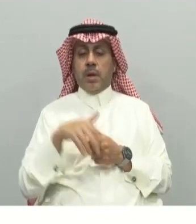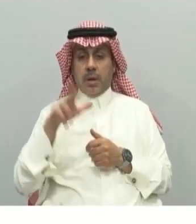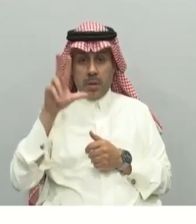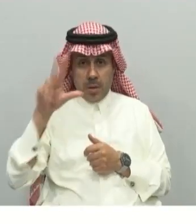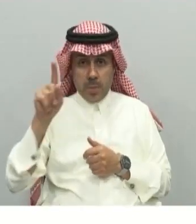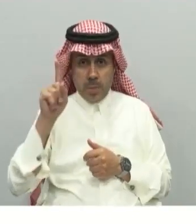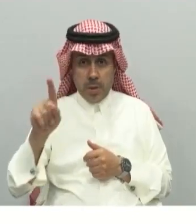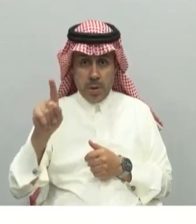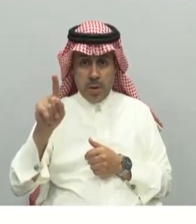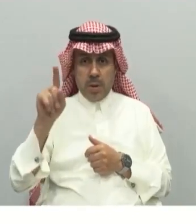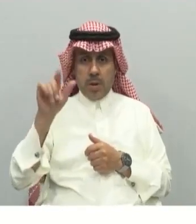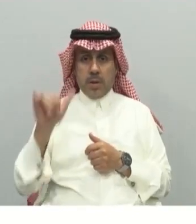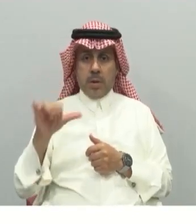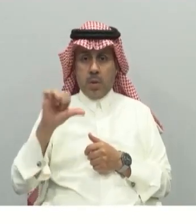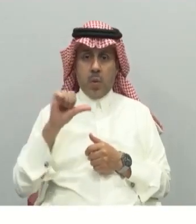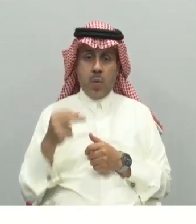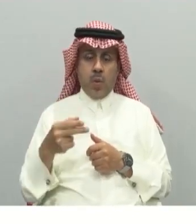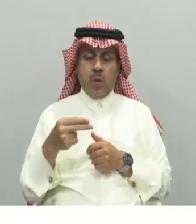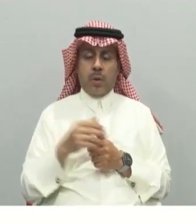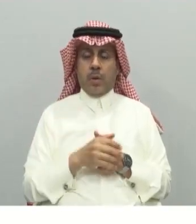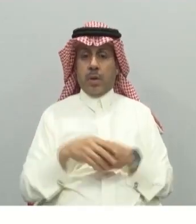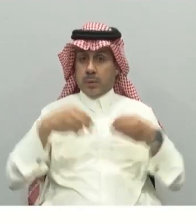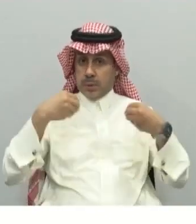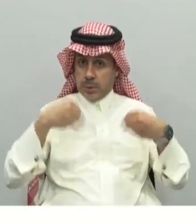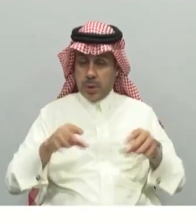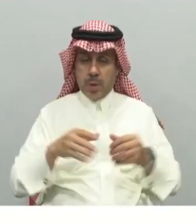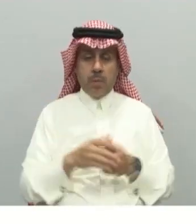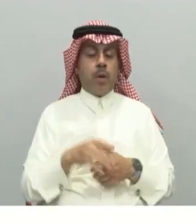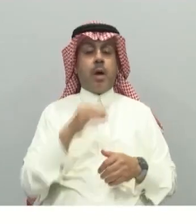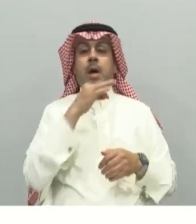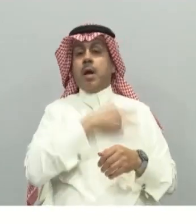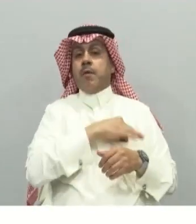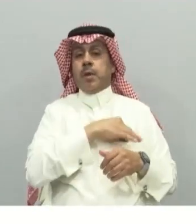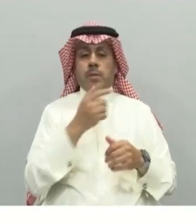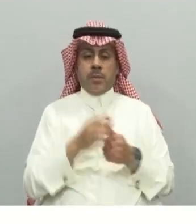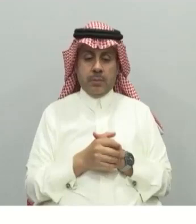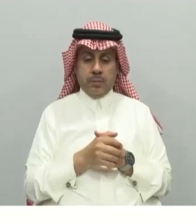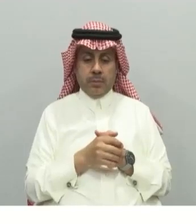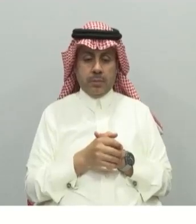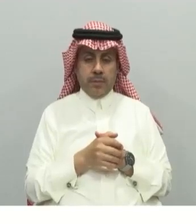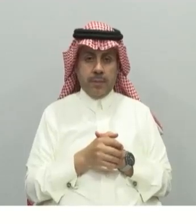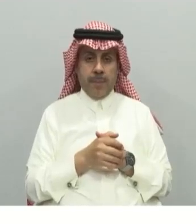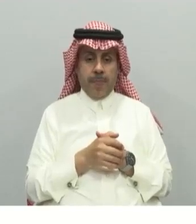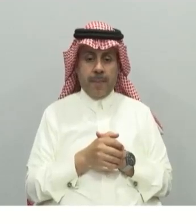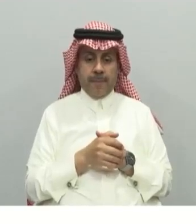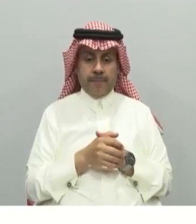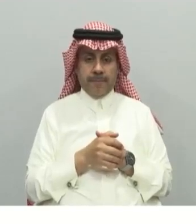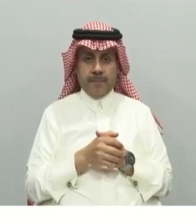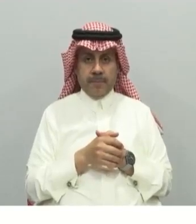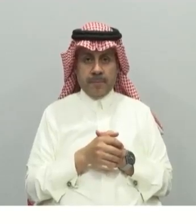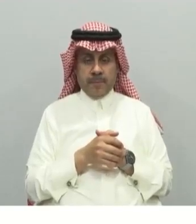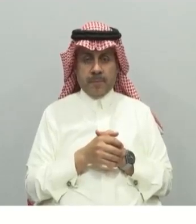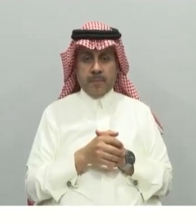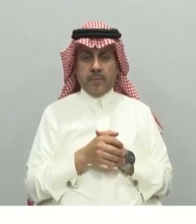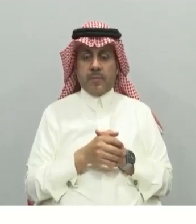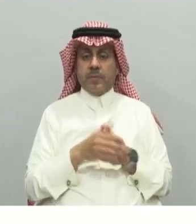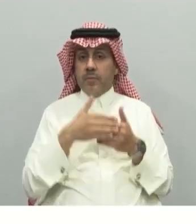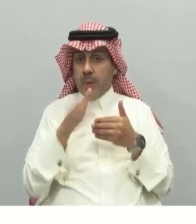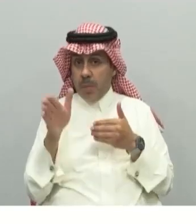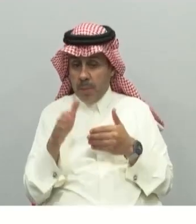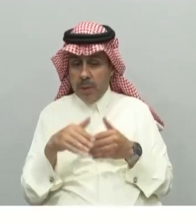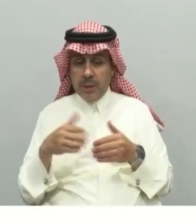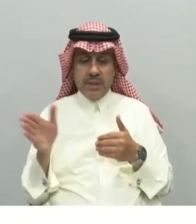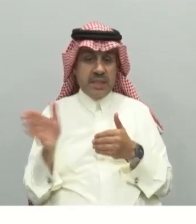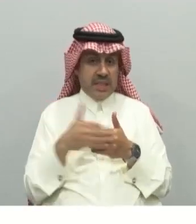البيوع تحريم ربا البيوع ايها الطلاب والطالبات بنوعيه الفضل والنسيئه هو من باب سد